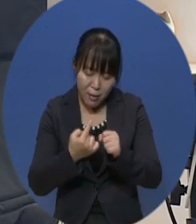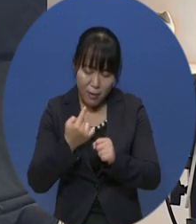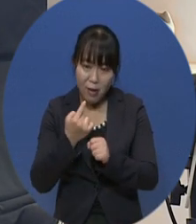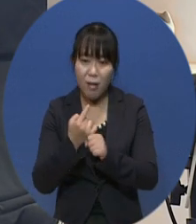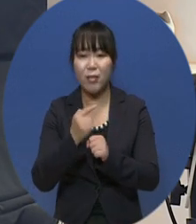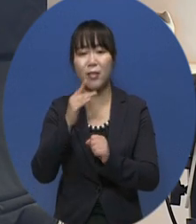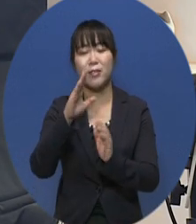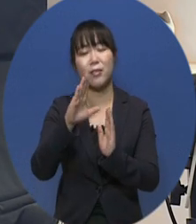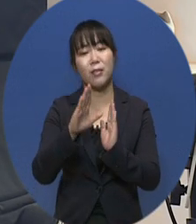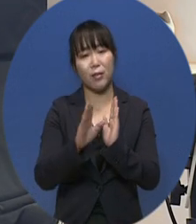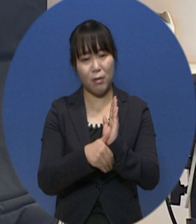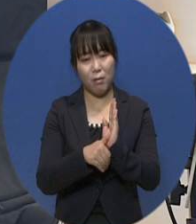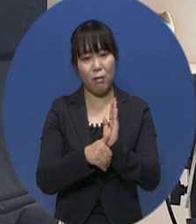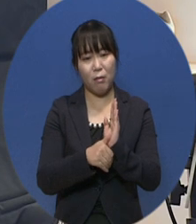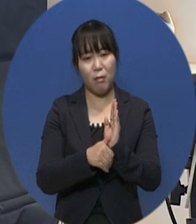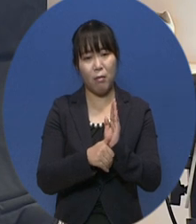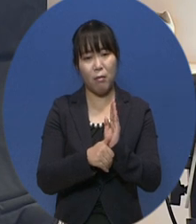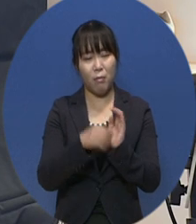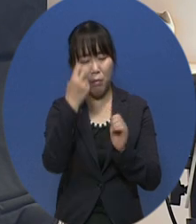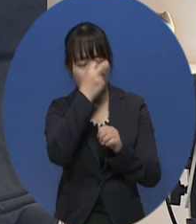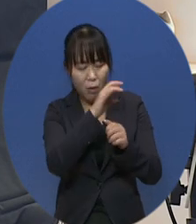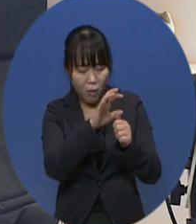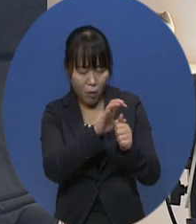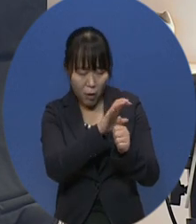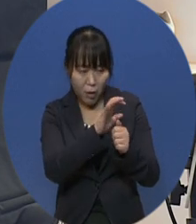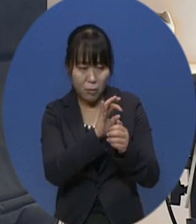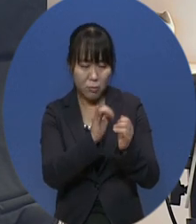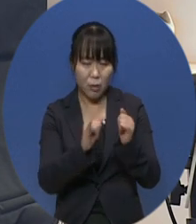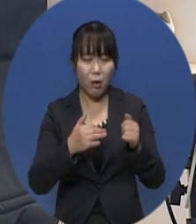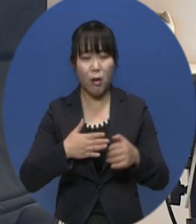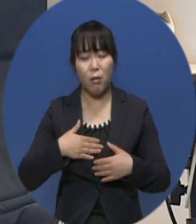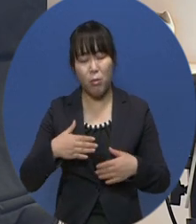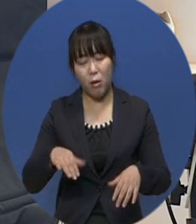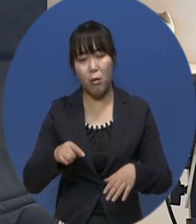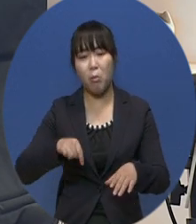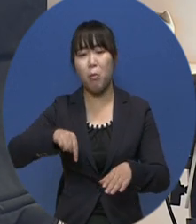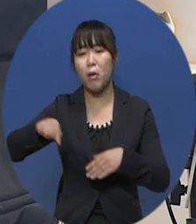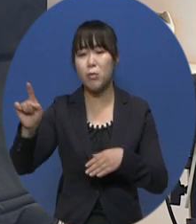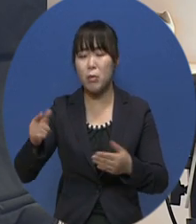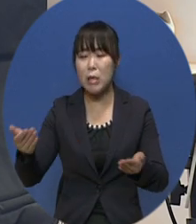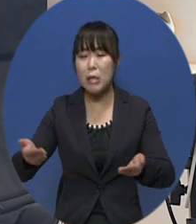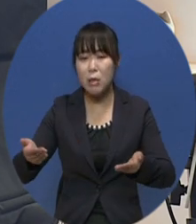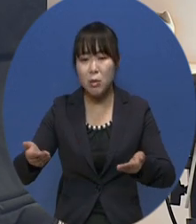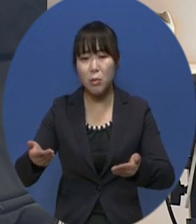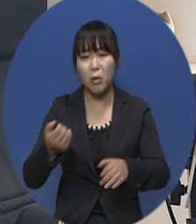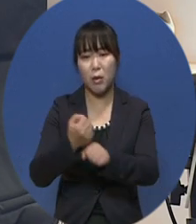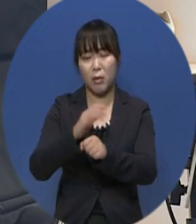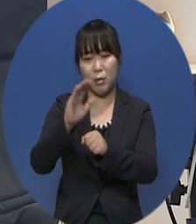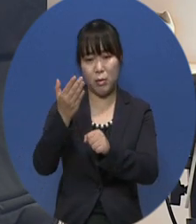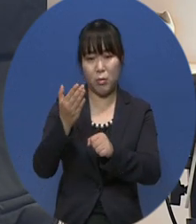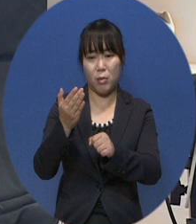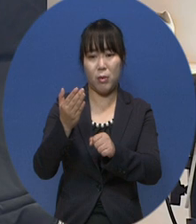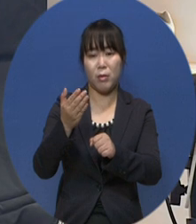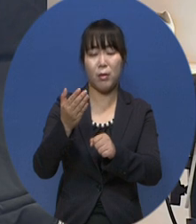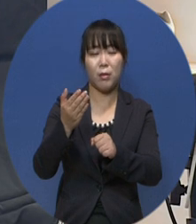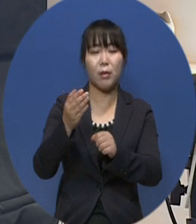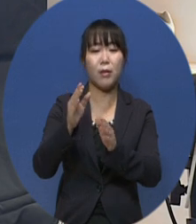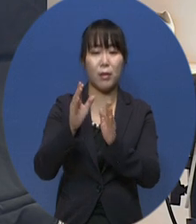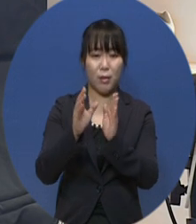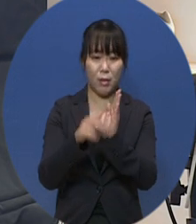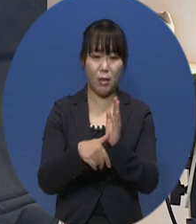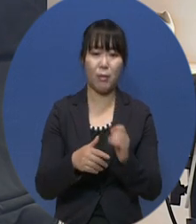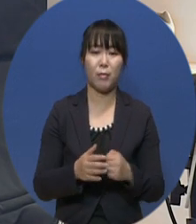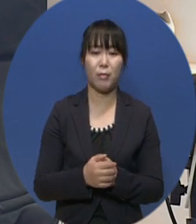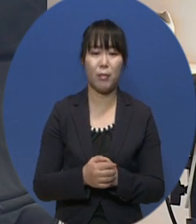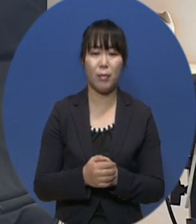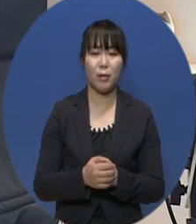때 보호자가 너무 지치는 거예요. 너무 지치고 네. 당장 나가서 일도 좀 봐야 되고 뭐 그런 경우에 네.